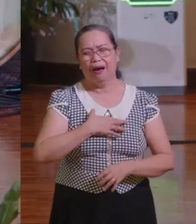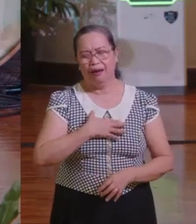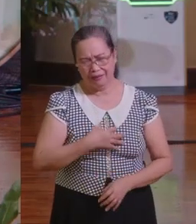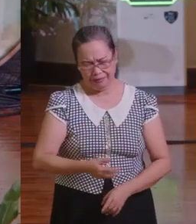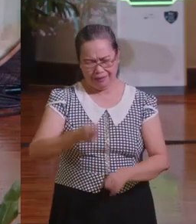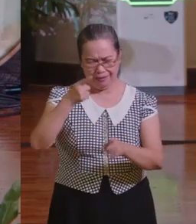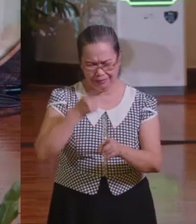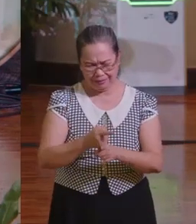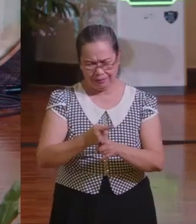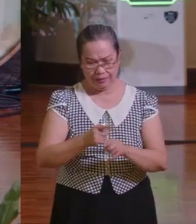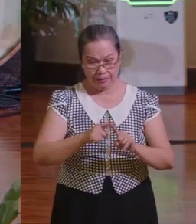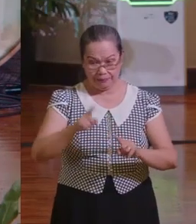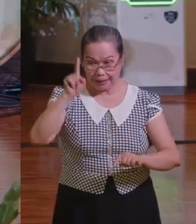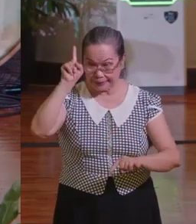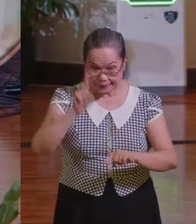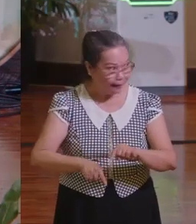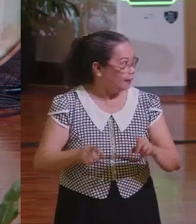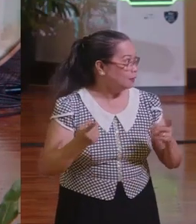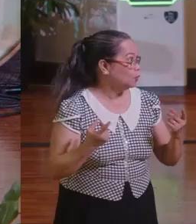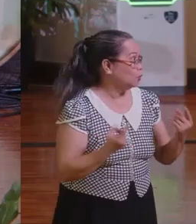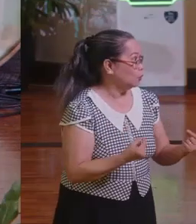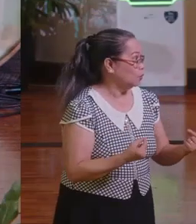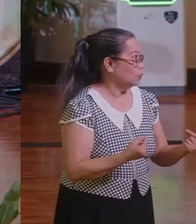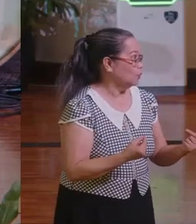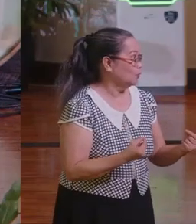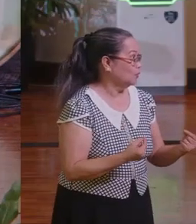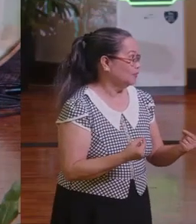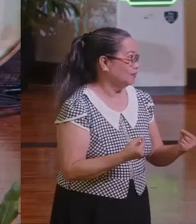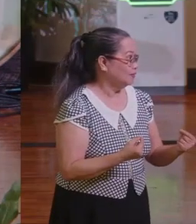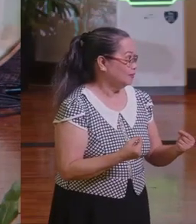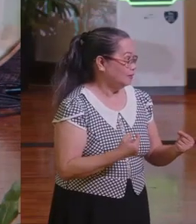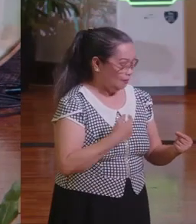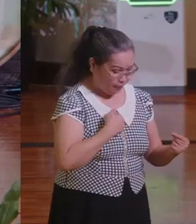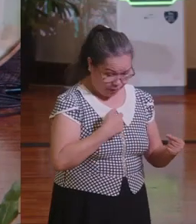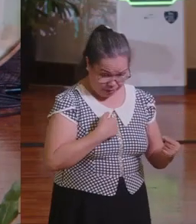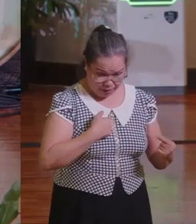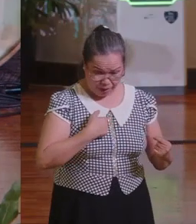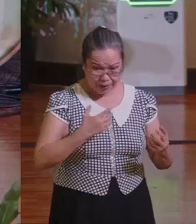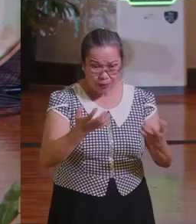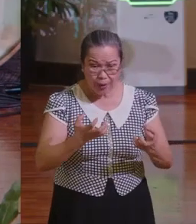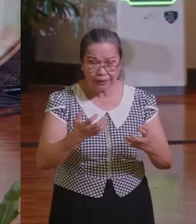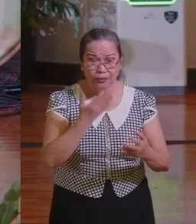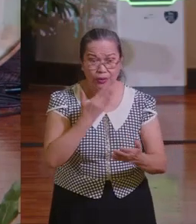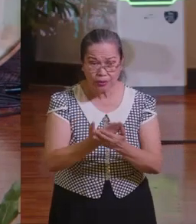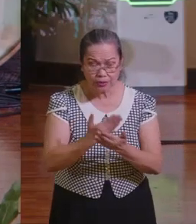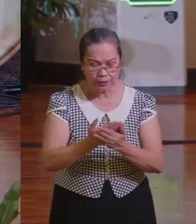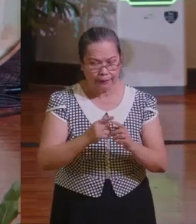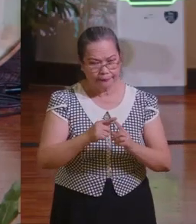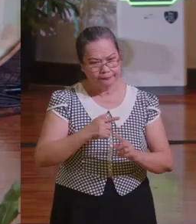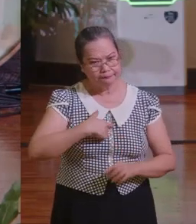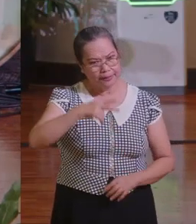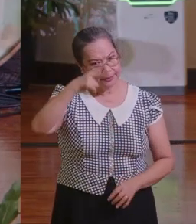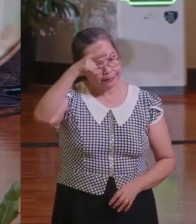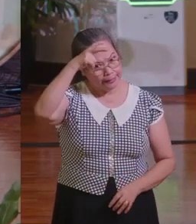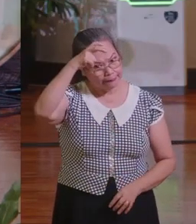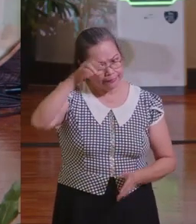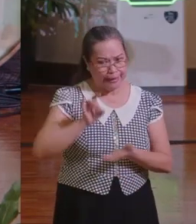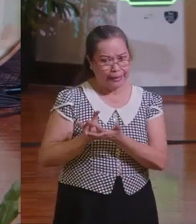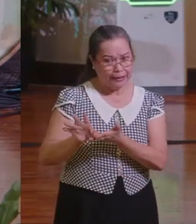the ability to carry it out. For I do not do the good I want, but the evil I do not